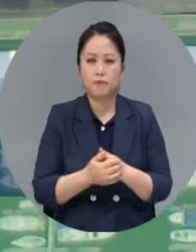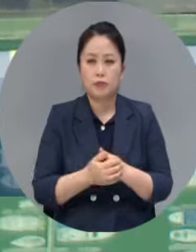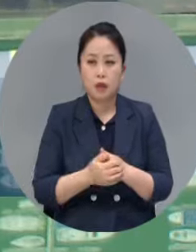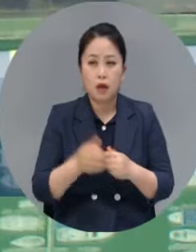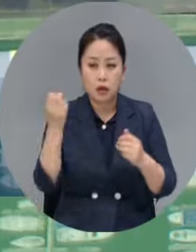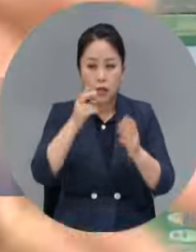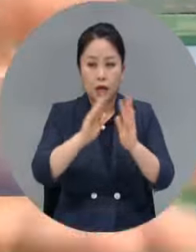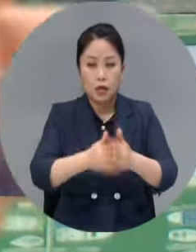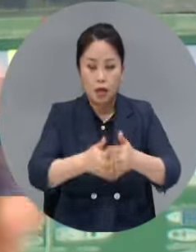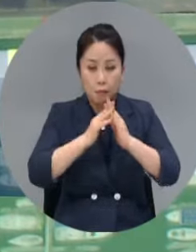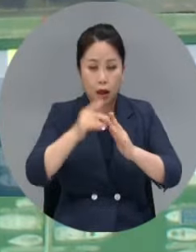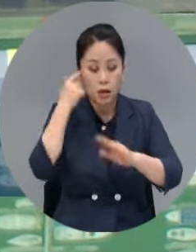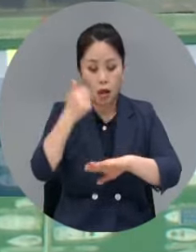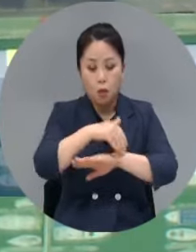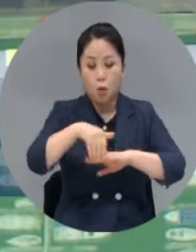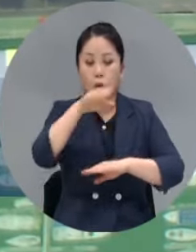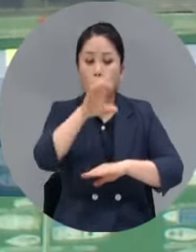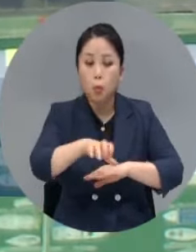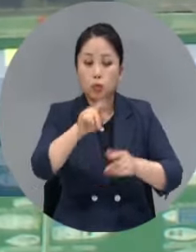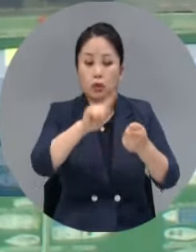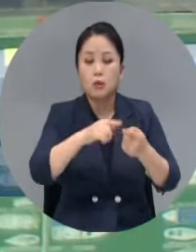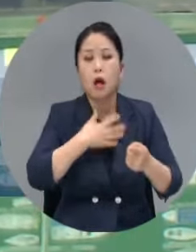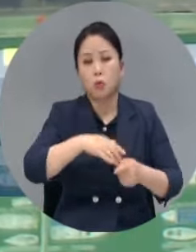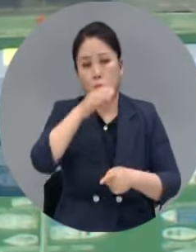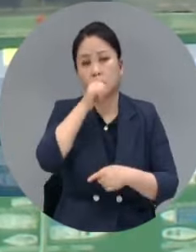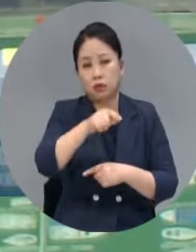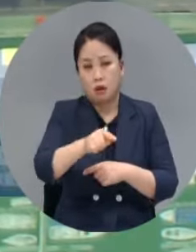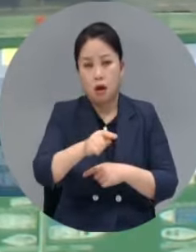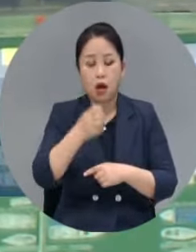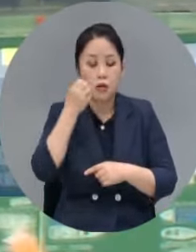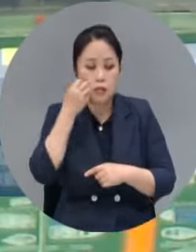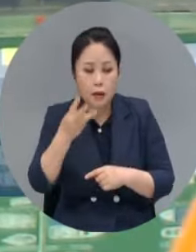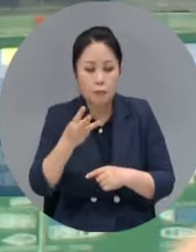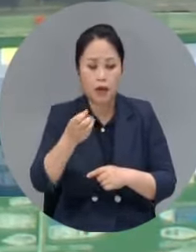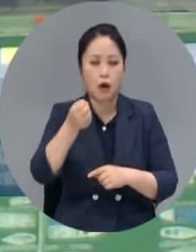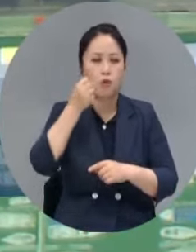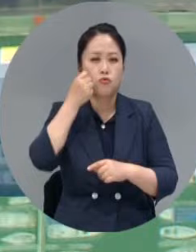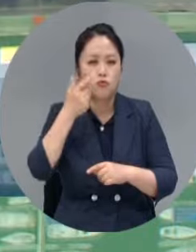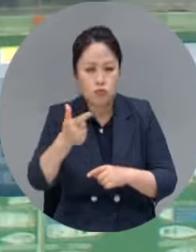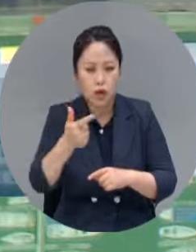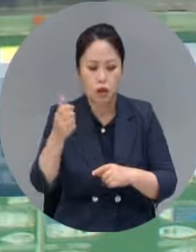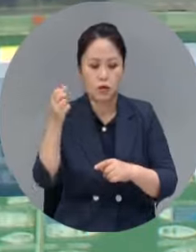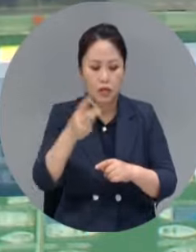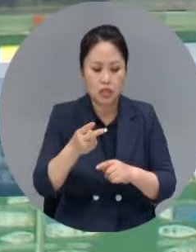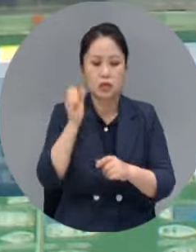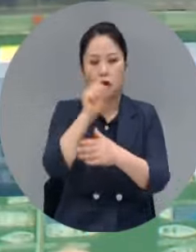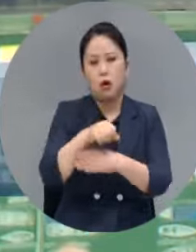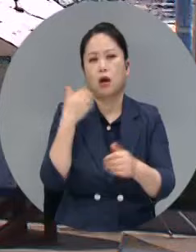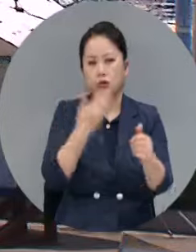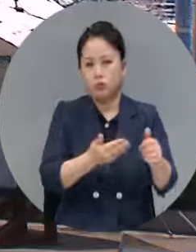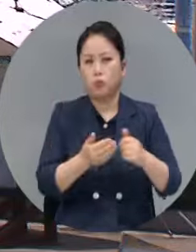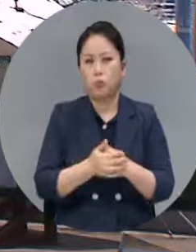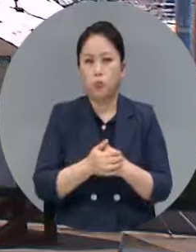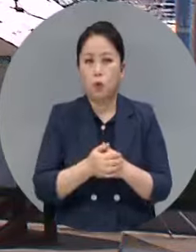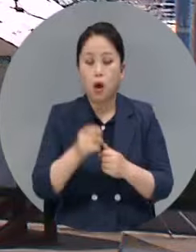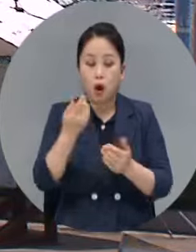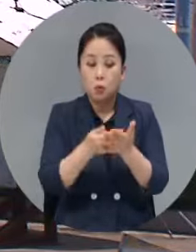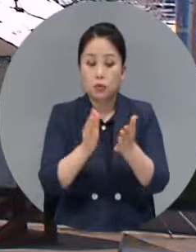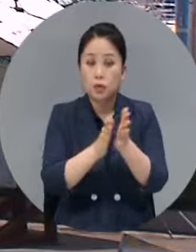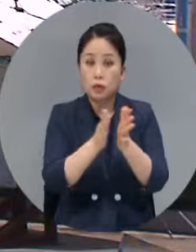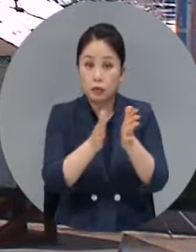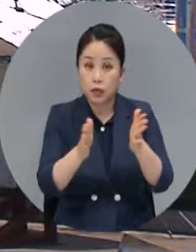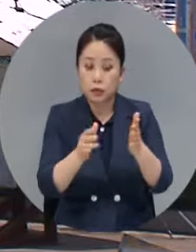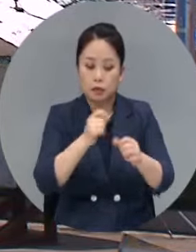누구나 아는 사실이고 3개월이나 6개월 단위로 계속 요트장에 대해서 계류 허가를 해주고 있을 거예요. 착공은 내년